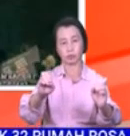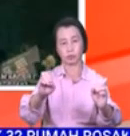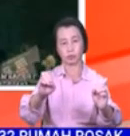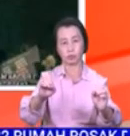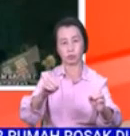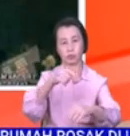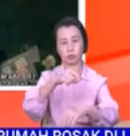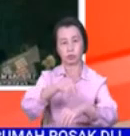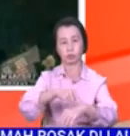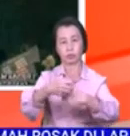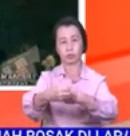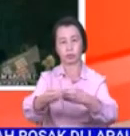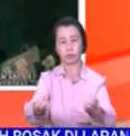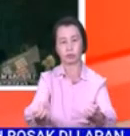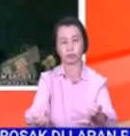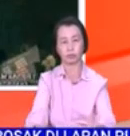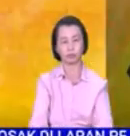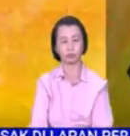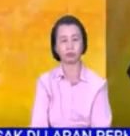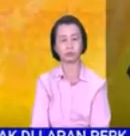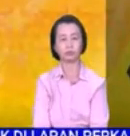082-763-890 pada waktu pejabat.